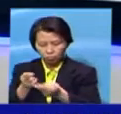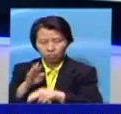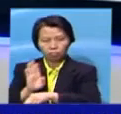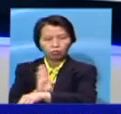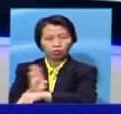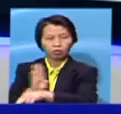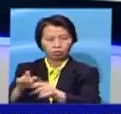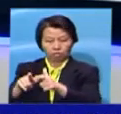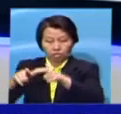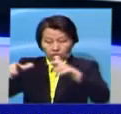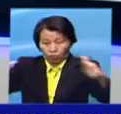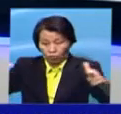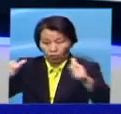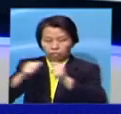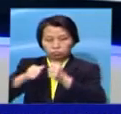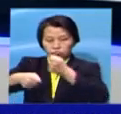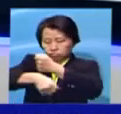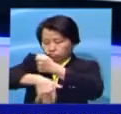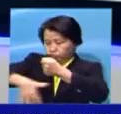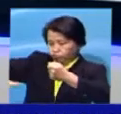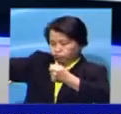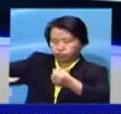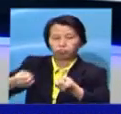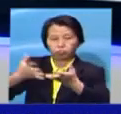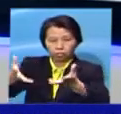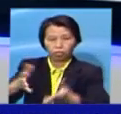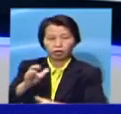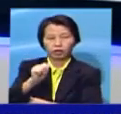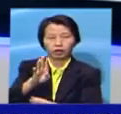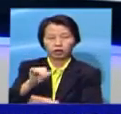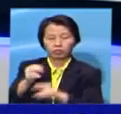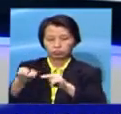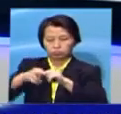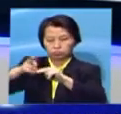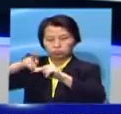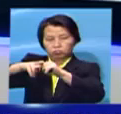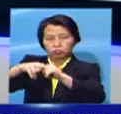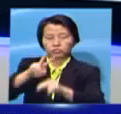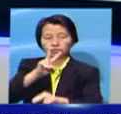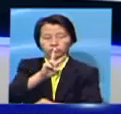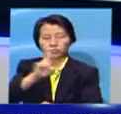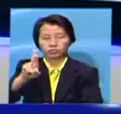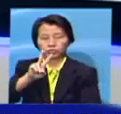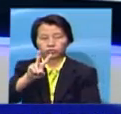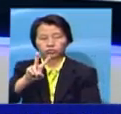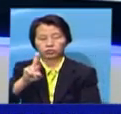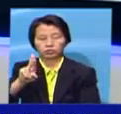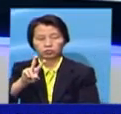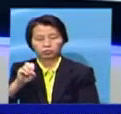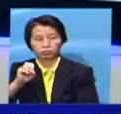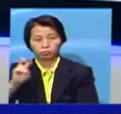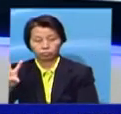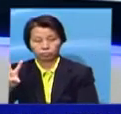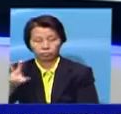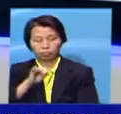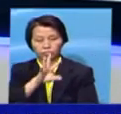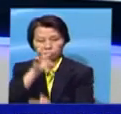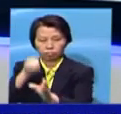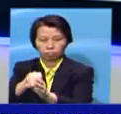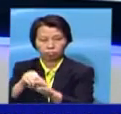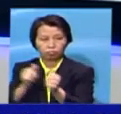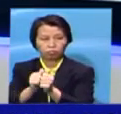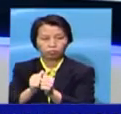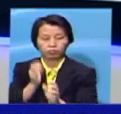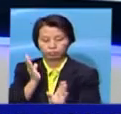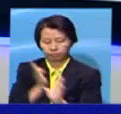luas dengan rangkaian cawangan Ejen menawarkan ASB meningkat kepada 2262 berikutan penyertaan bank